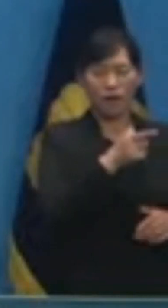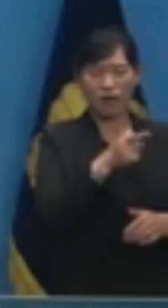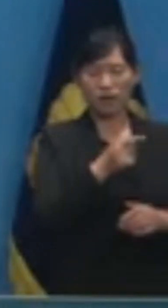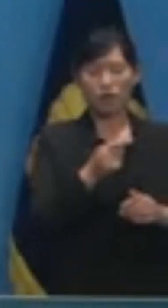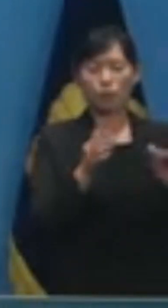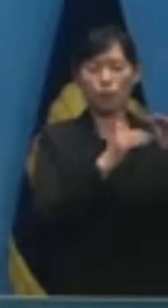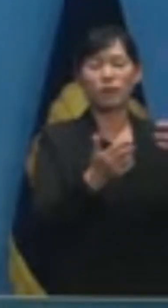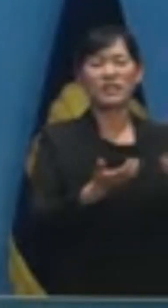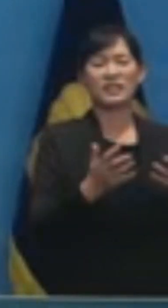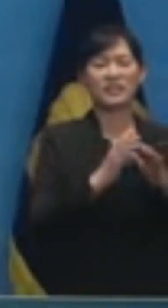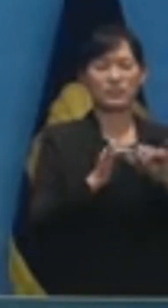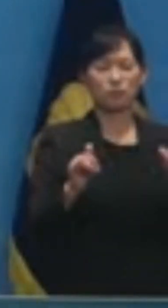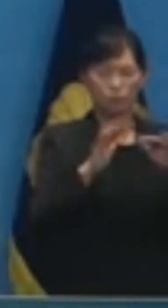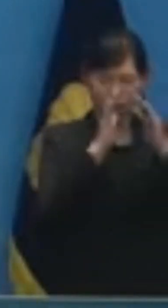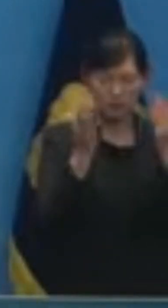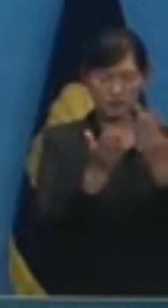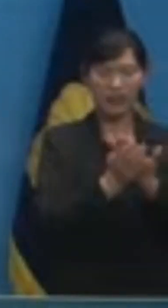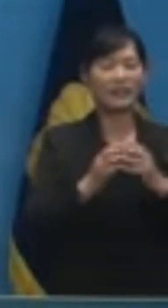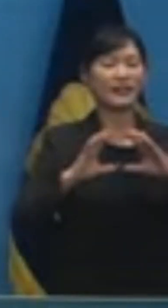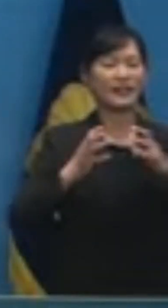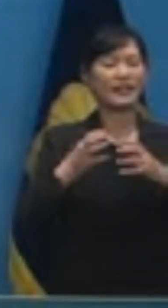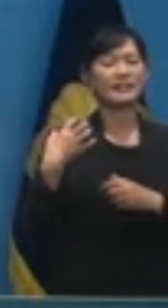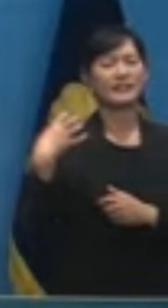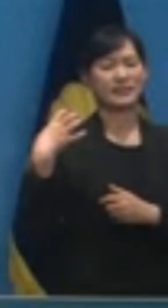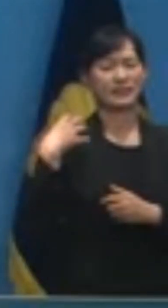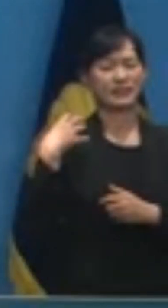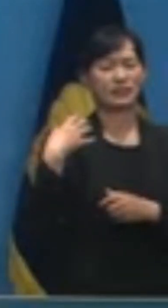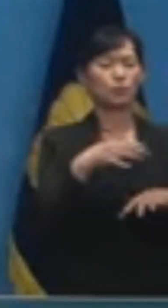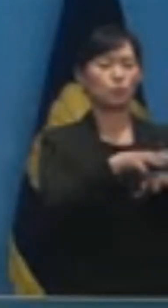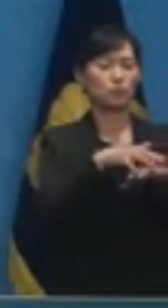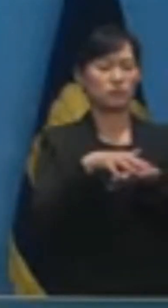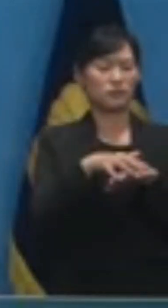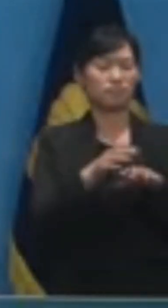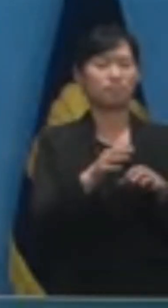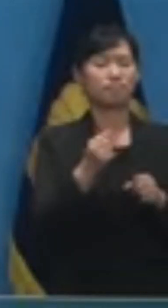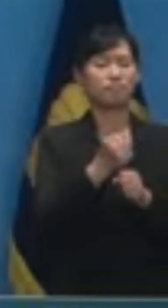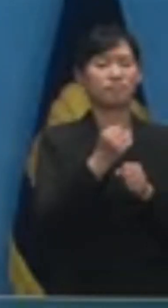소방공무원은 완전한 국가직이 되어야 하는 소방조직이 구축되어야 합니다.